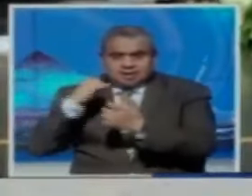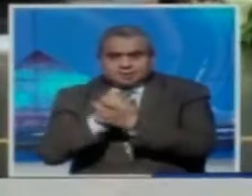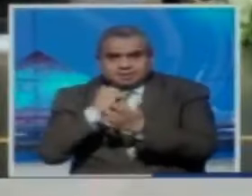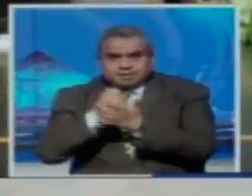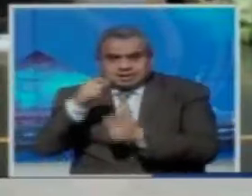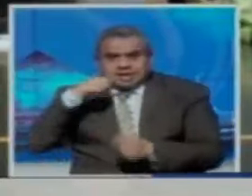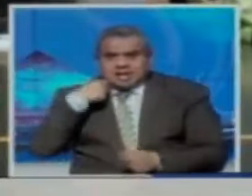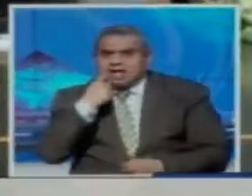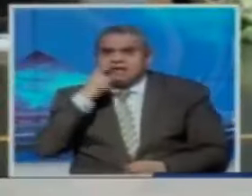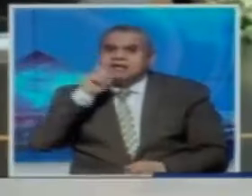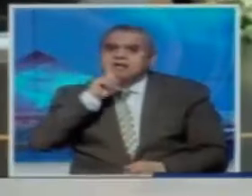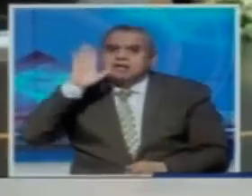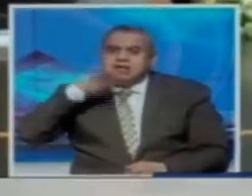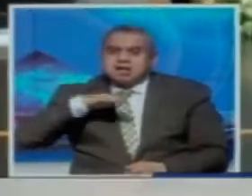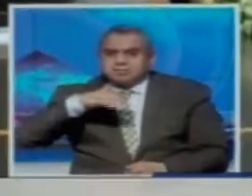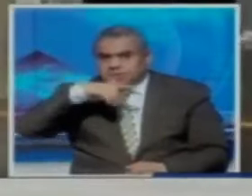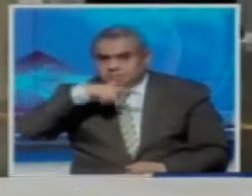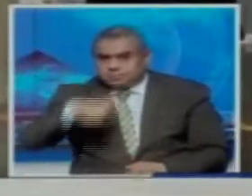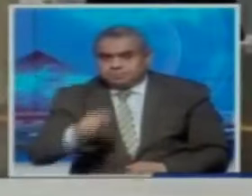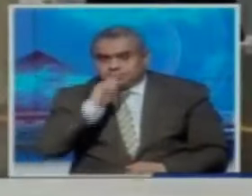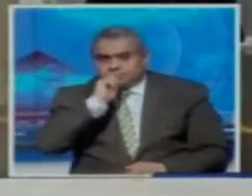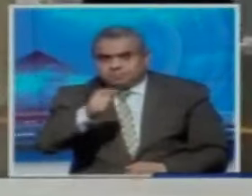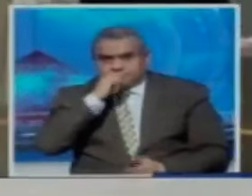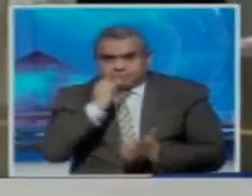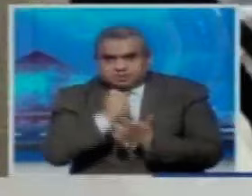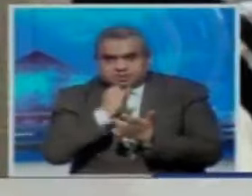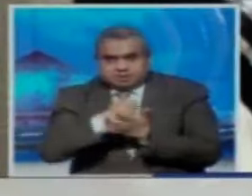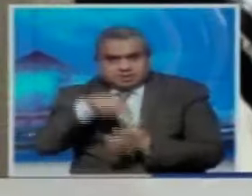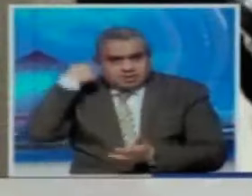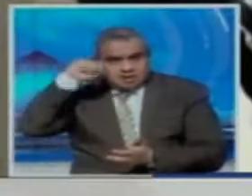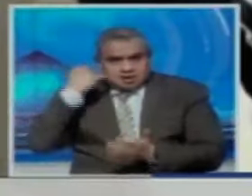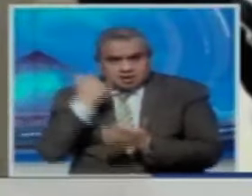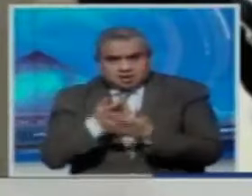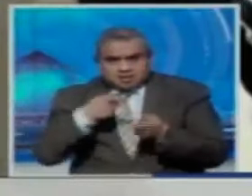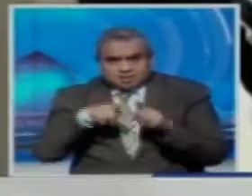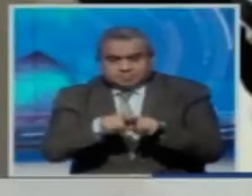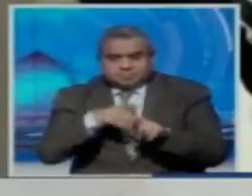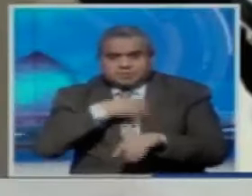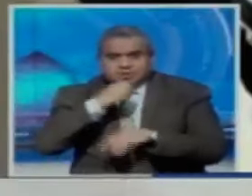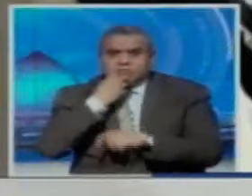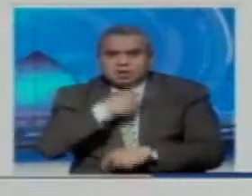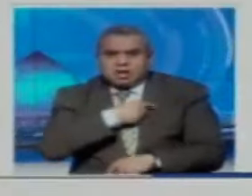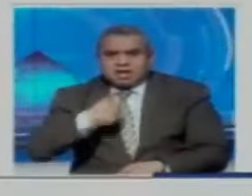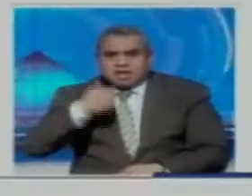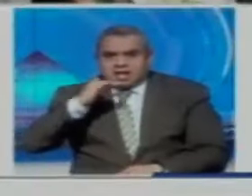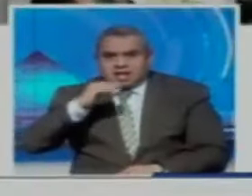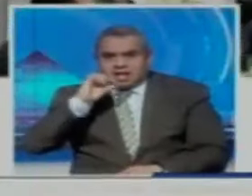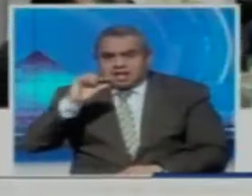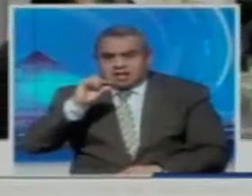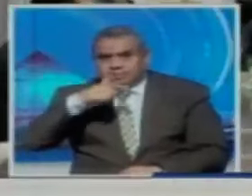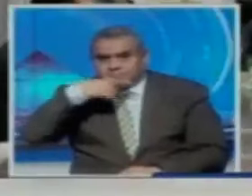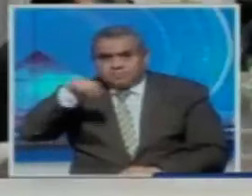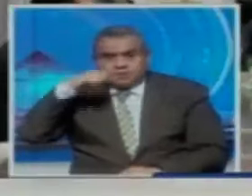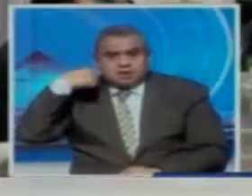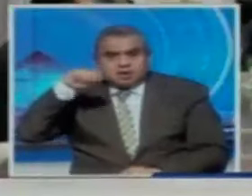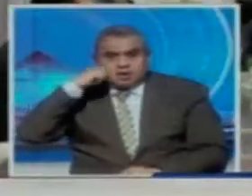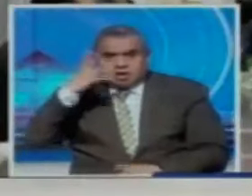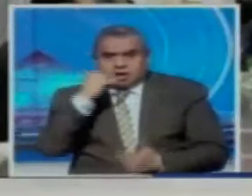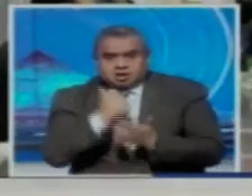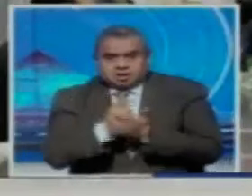وزير النقل. وصرح المتحدث الرسمي باسم رئاسة الجمهورية المستشار أحمد فهمي أن السيد الرئيس